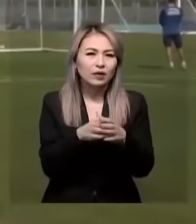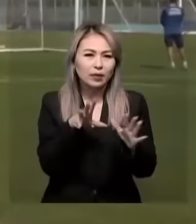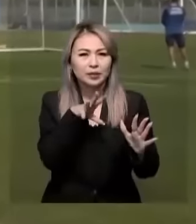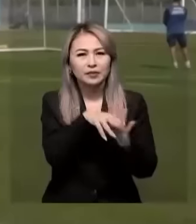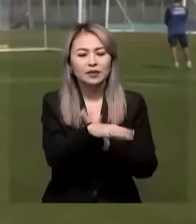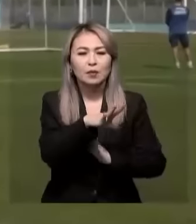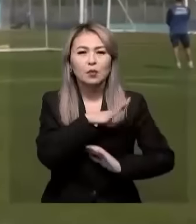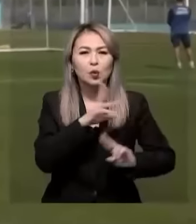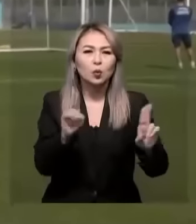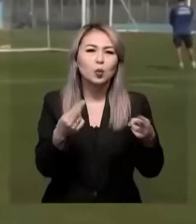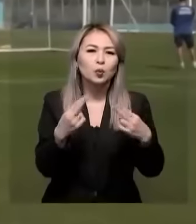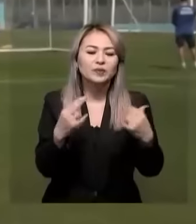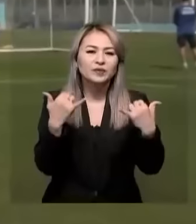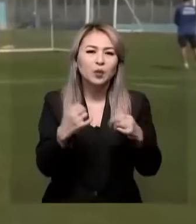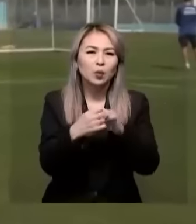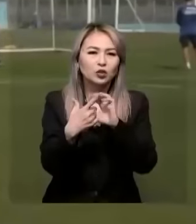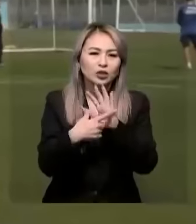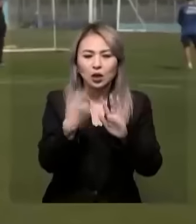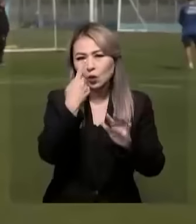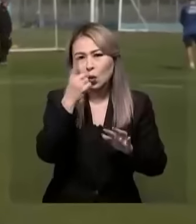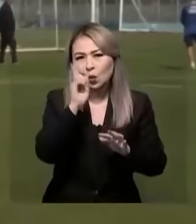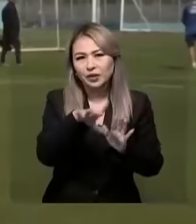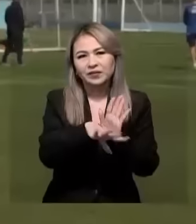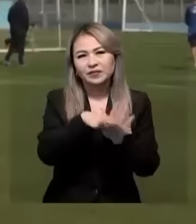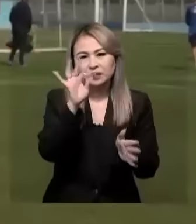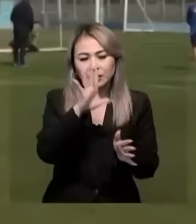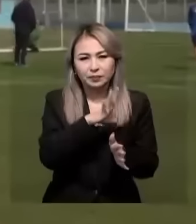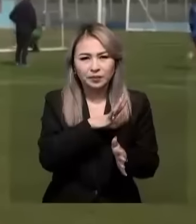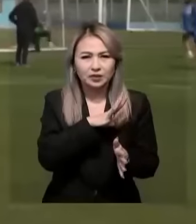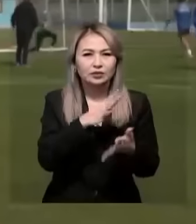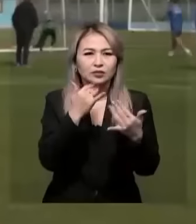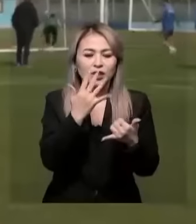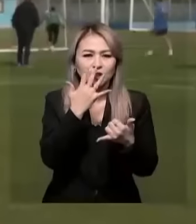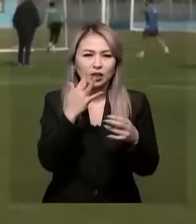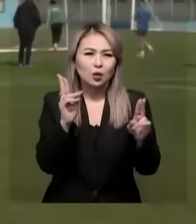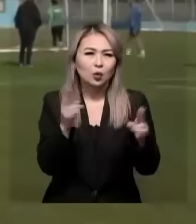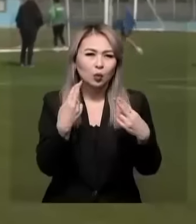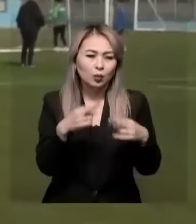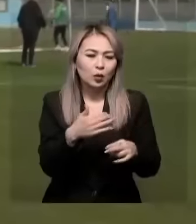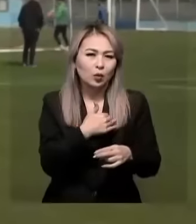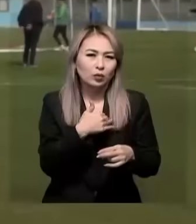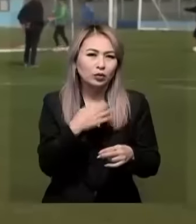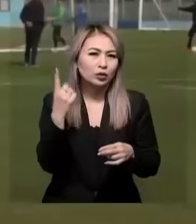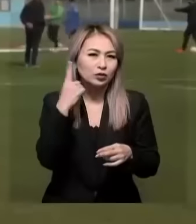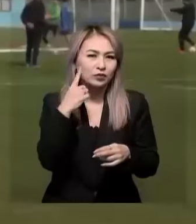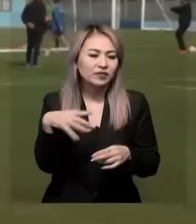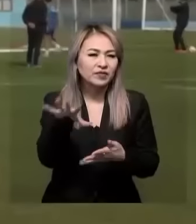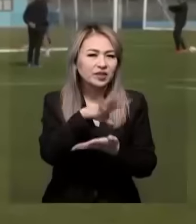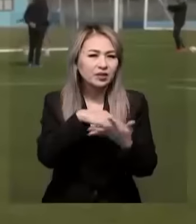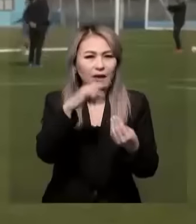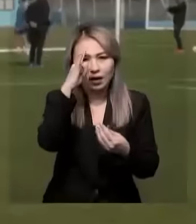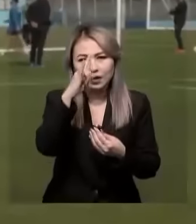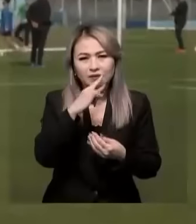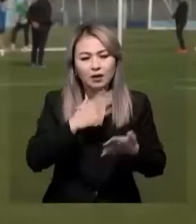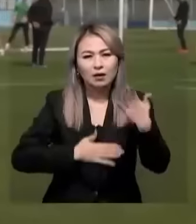клуб басшылары. Өзіне 17-ші нөмірді таңдап алыпты. Мансабын шетелдік клубта жалғастыратын естігенде күллі қазақ